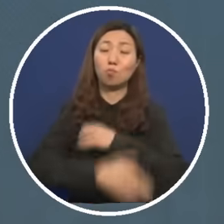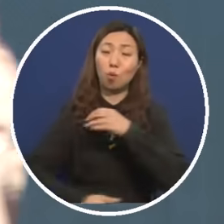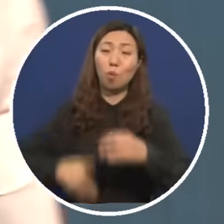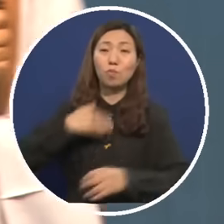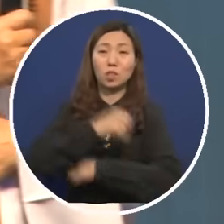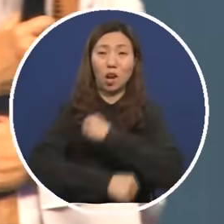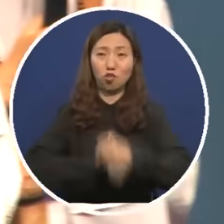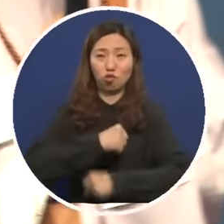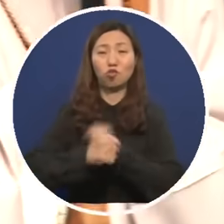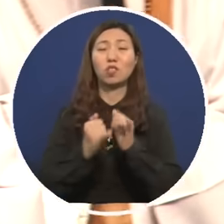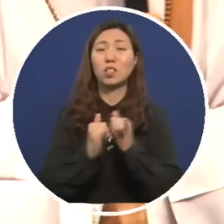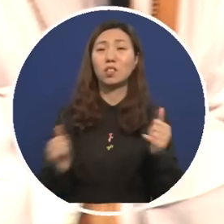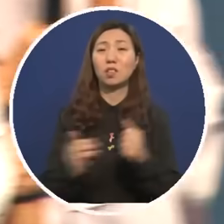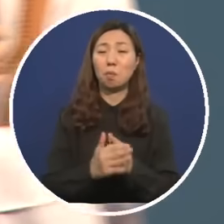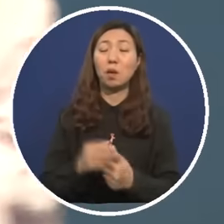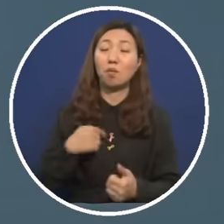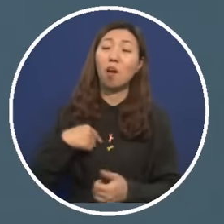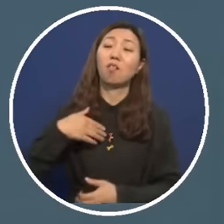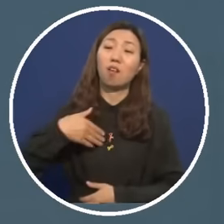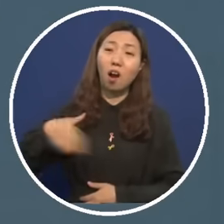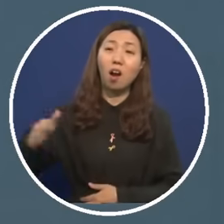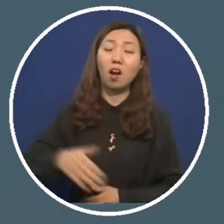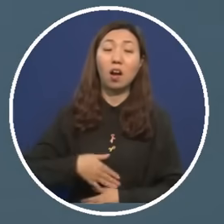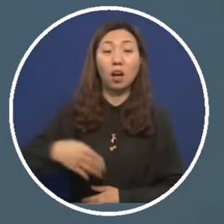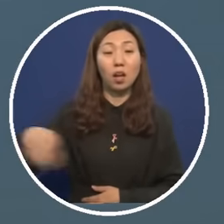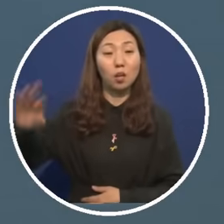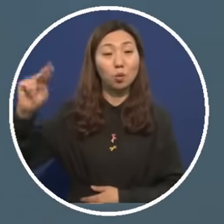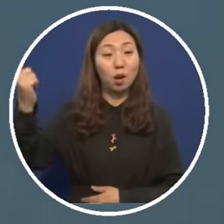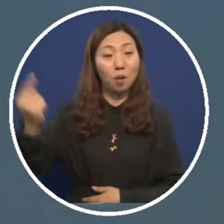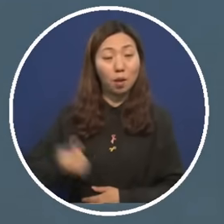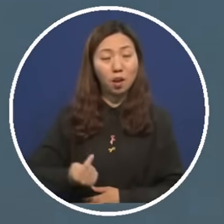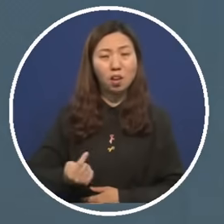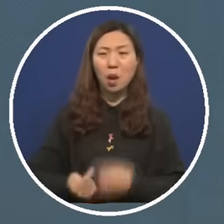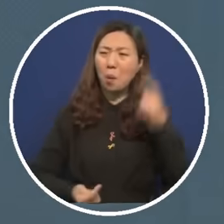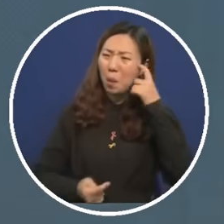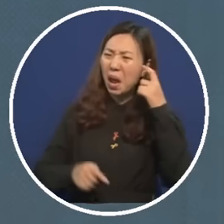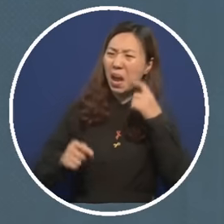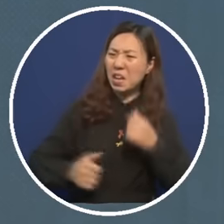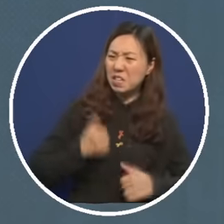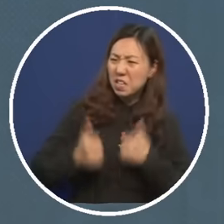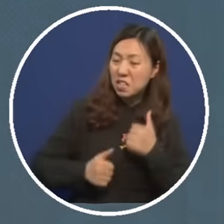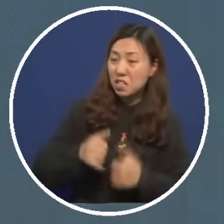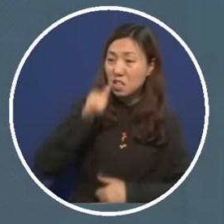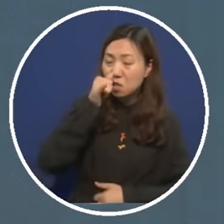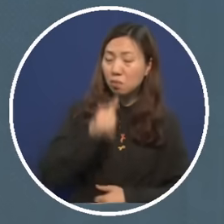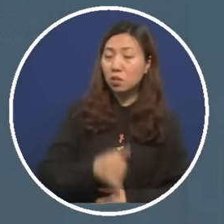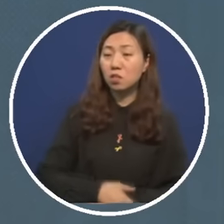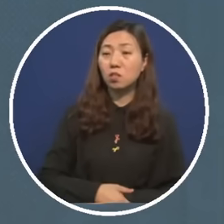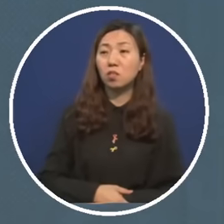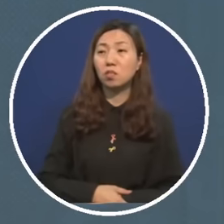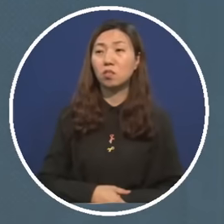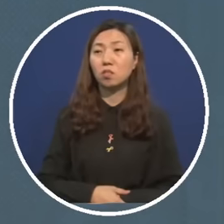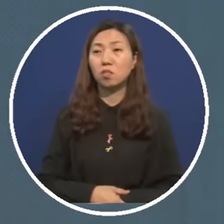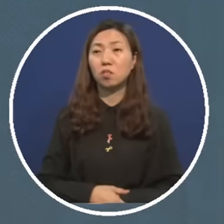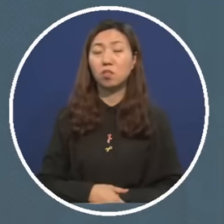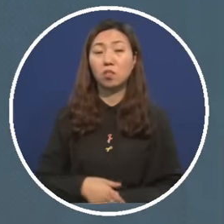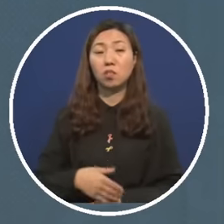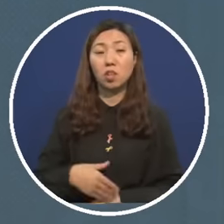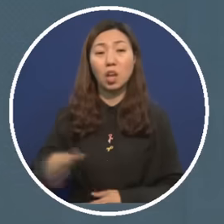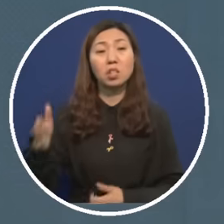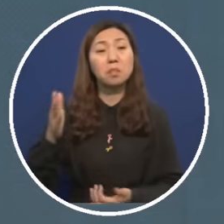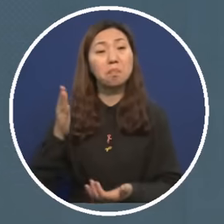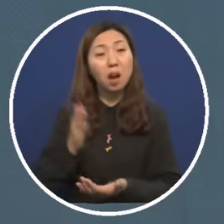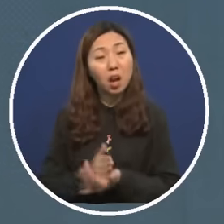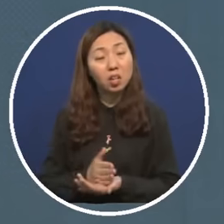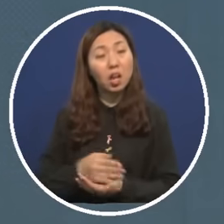간다 이래. 갔다 와서 왜 갔니? 하면 가지 마라